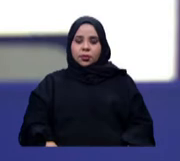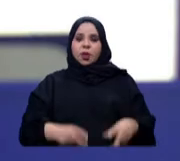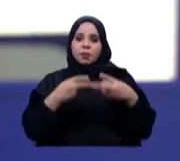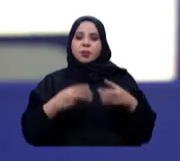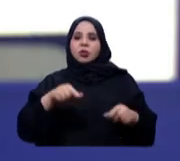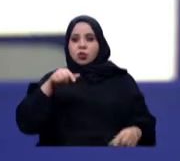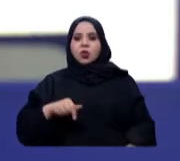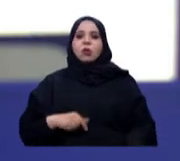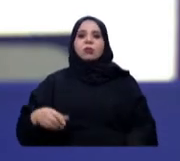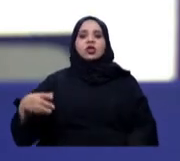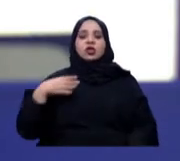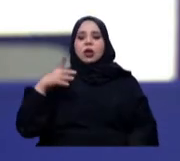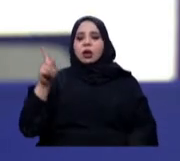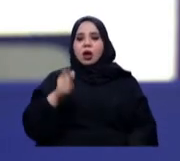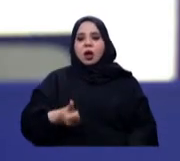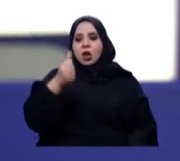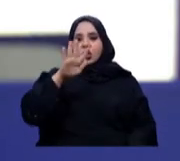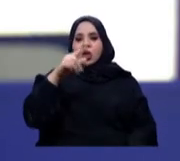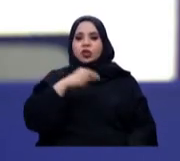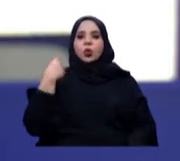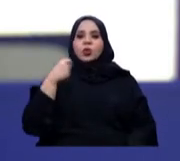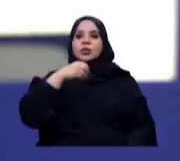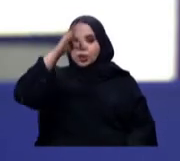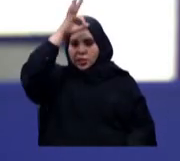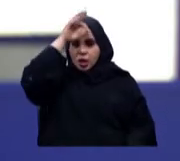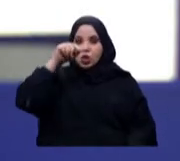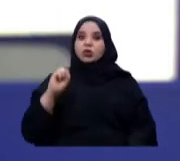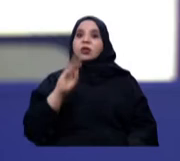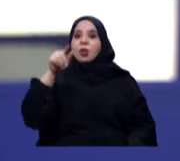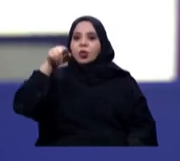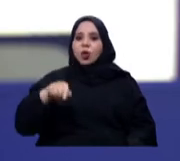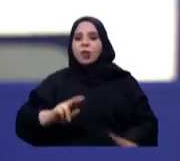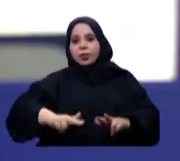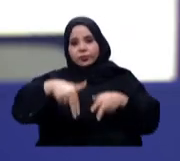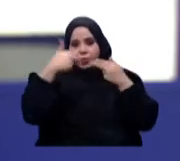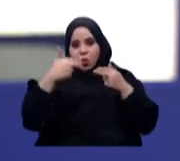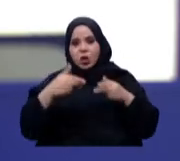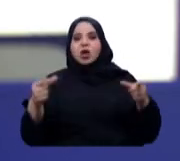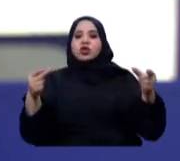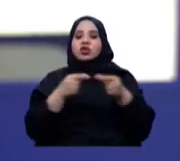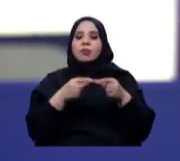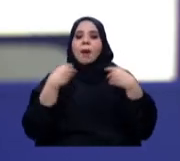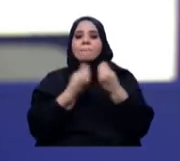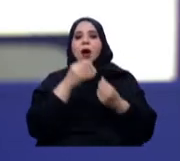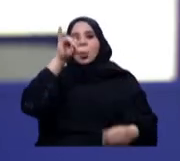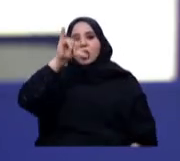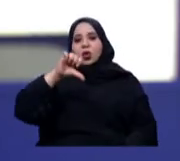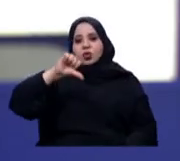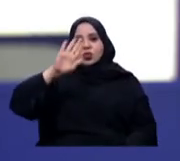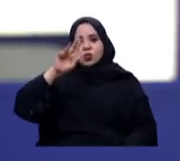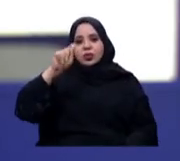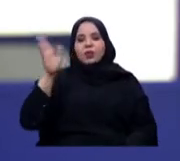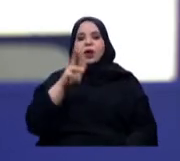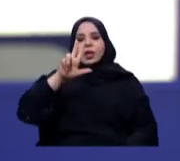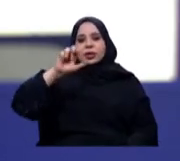عقد الفريق أول معالي الشيخ راشد بن عبد الله الخليفة وزير الداخلية صباح اليوم عبر تقنية الاتصال المرئي اجتماعا مع سعادة السيد